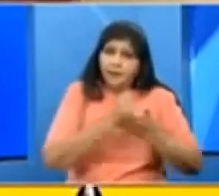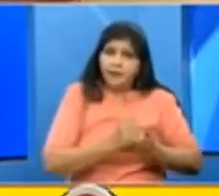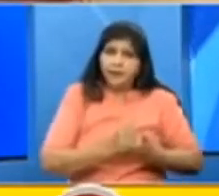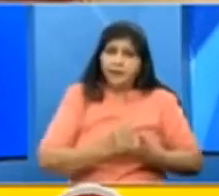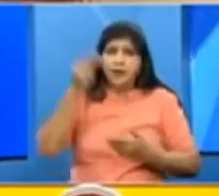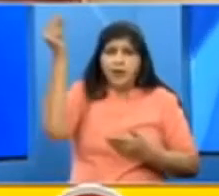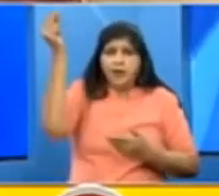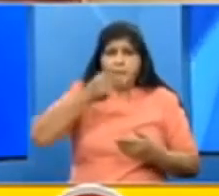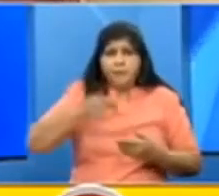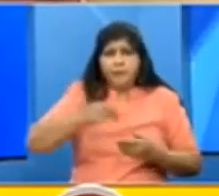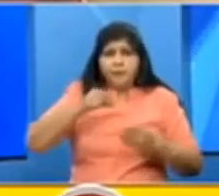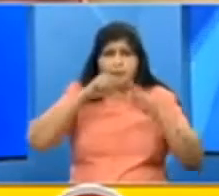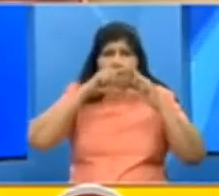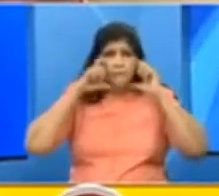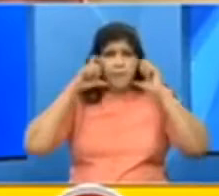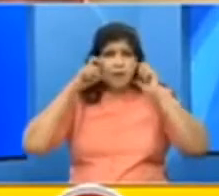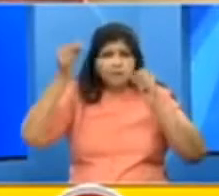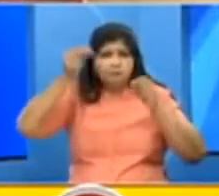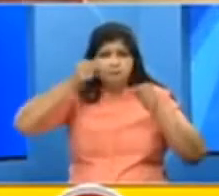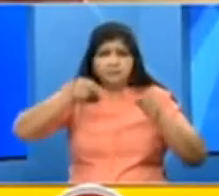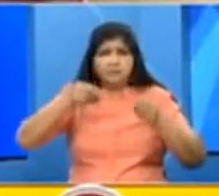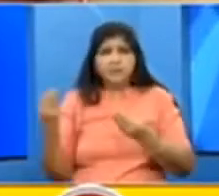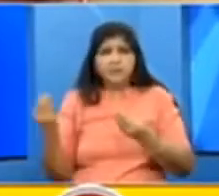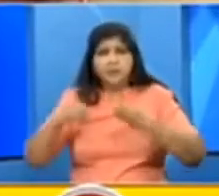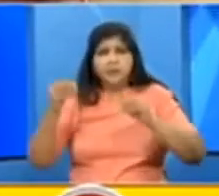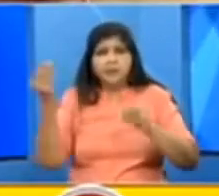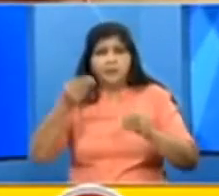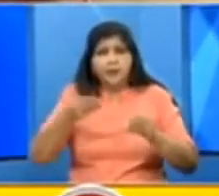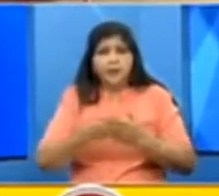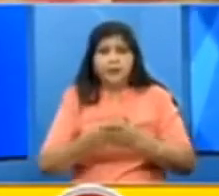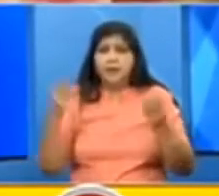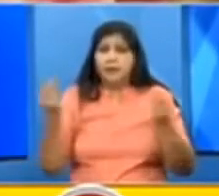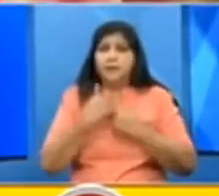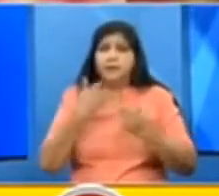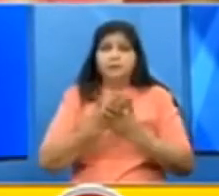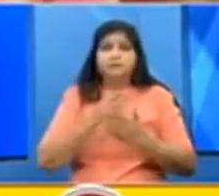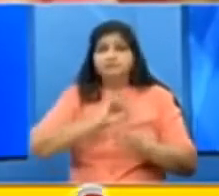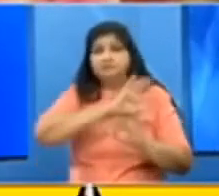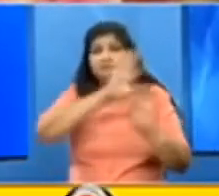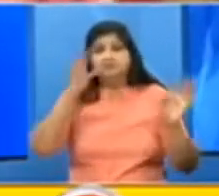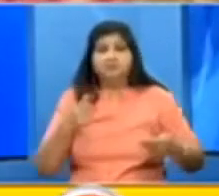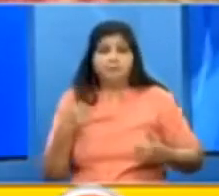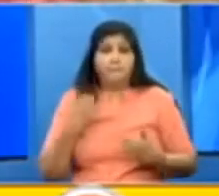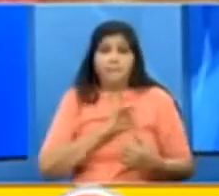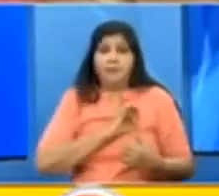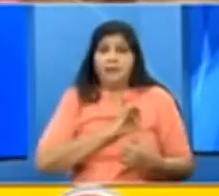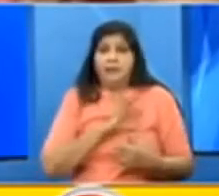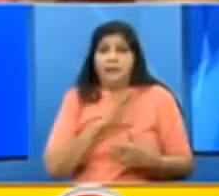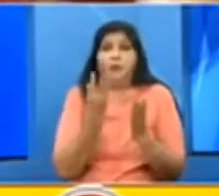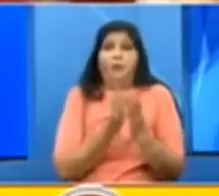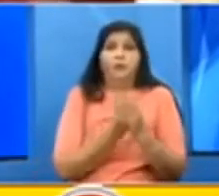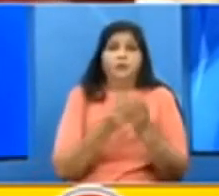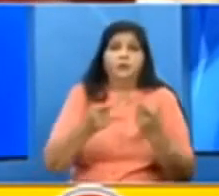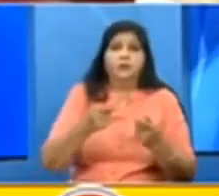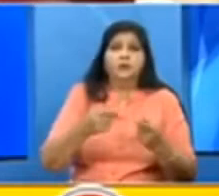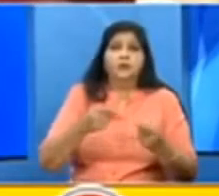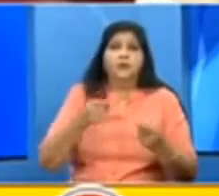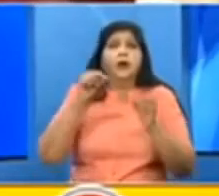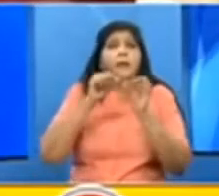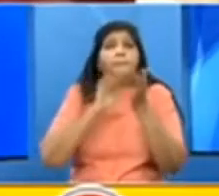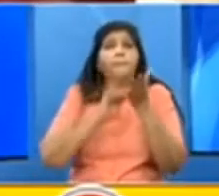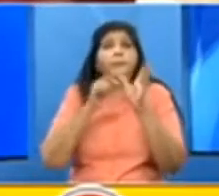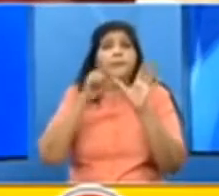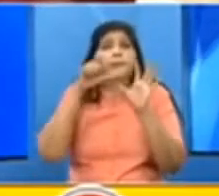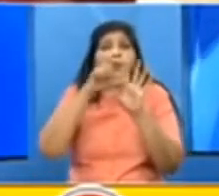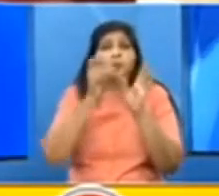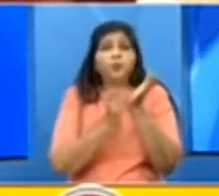वाले मास्क बनाना शुरू किया है, और देखते ही देखते ये खूब पॉपुलर हो गए। ये मधुबनी